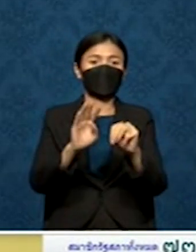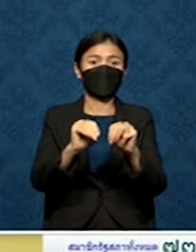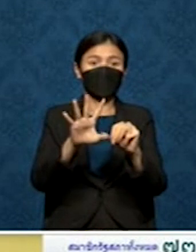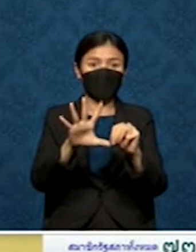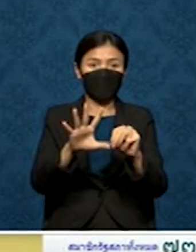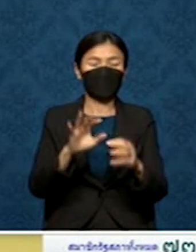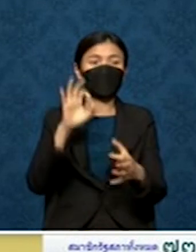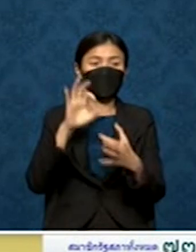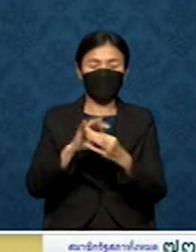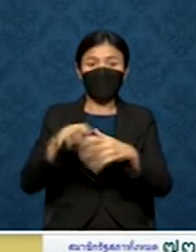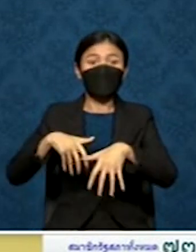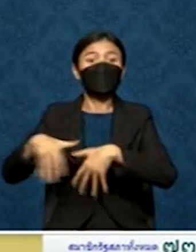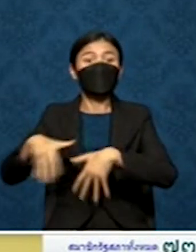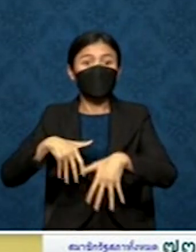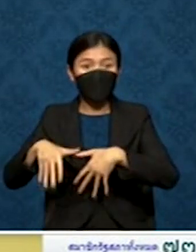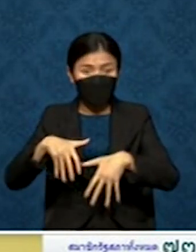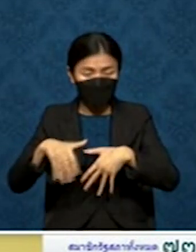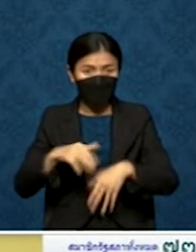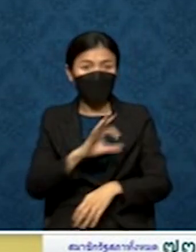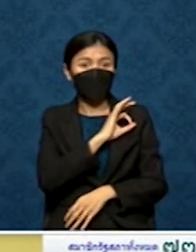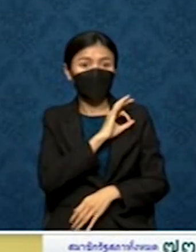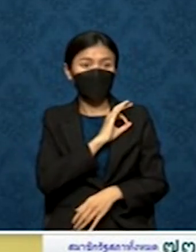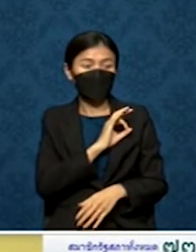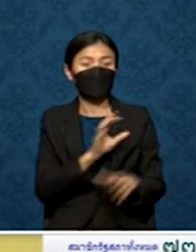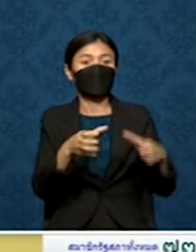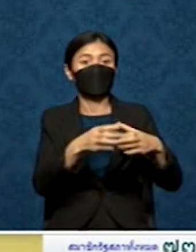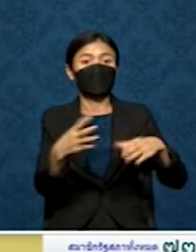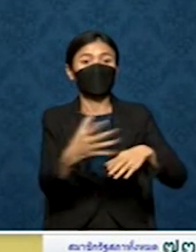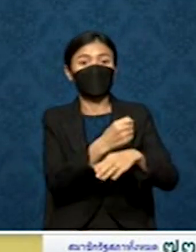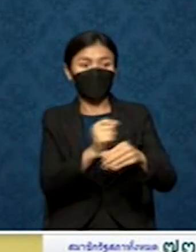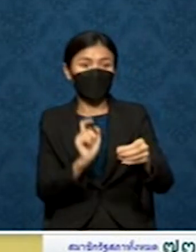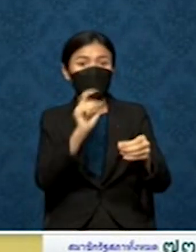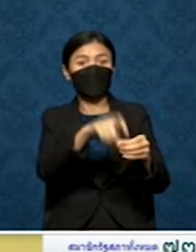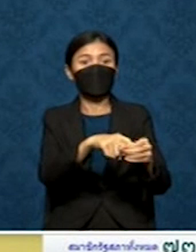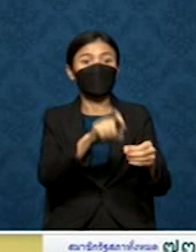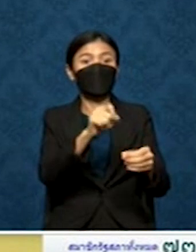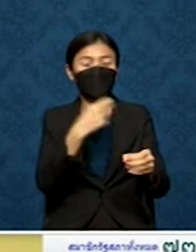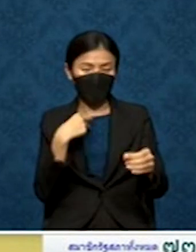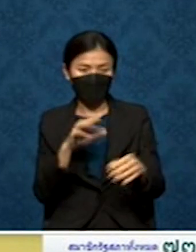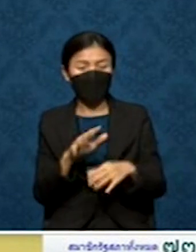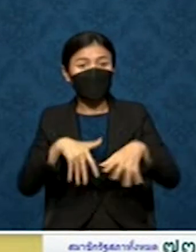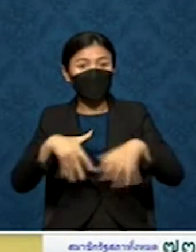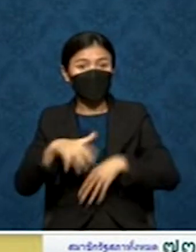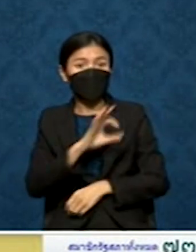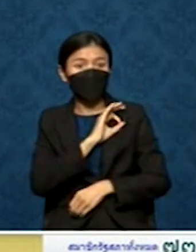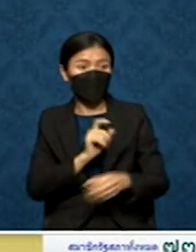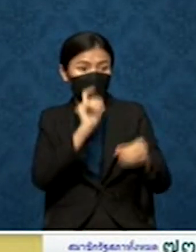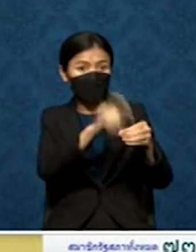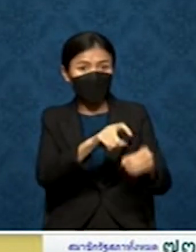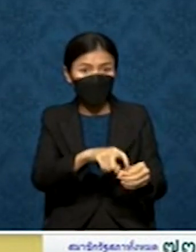primary vote ประชาชนมีส่วนร่วมในการเลือกคนของเขาเนี่ยถ้าท่านไปแก้ทำ